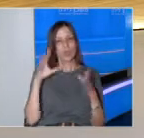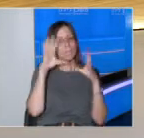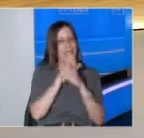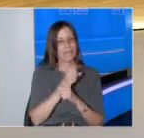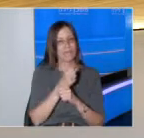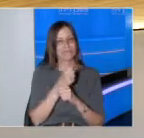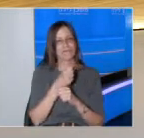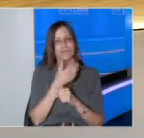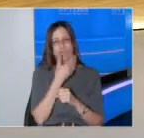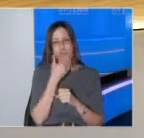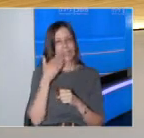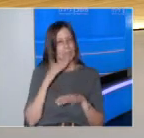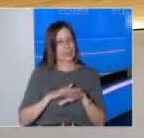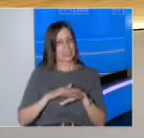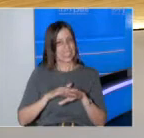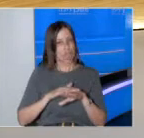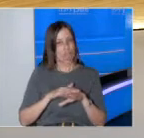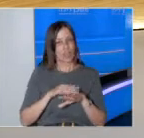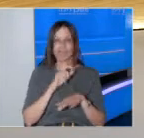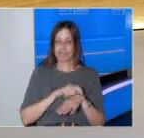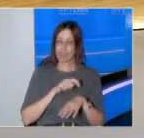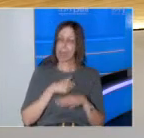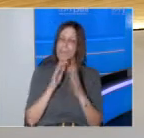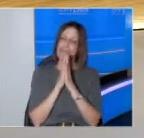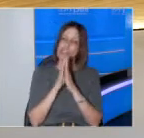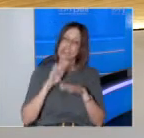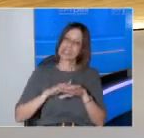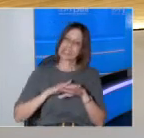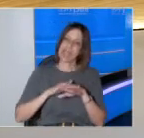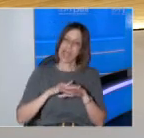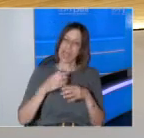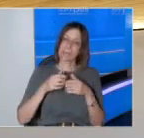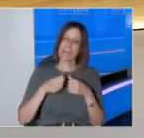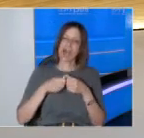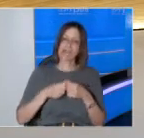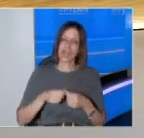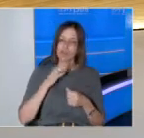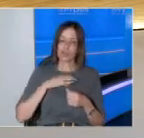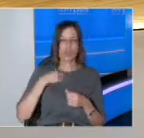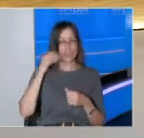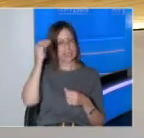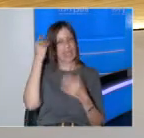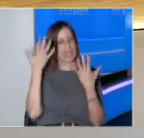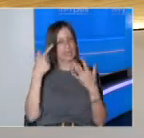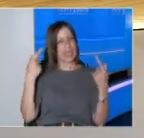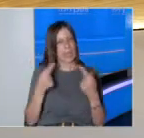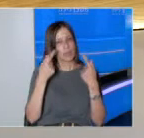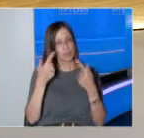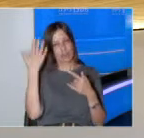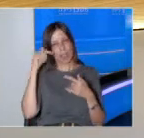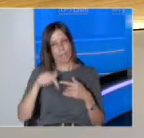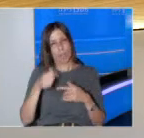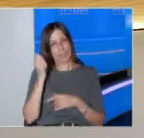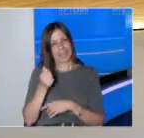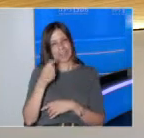יום הכיפורים והסליחות, ובשעה שבהן אנו מבקשים סליחה מחברנו, אז אנחנו כאן הזכרנו בכמה עימותים שהיו כאן